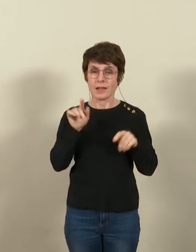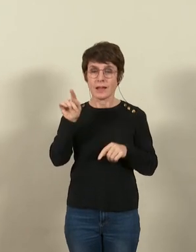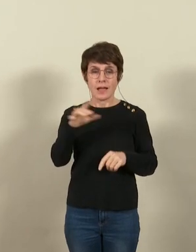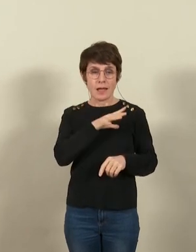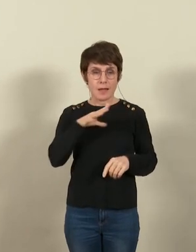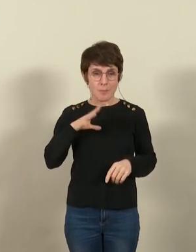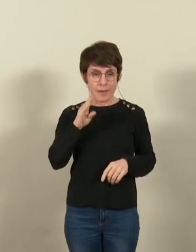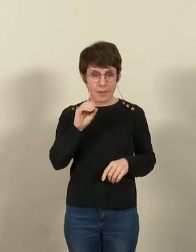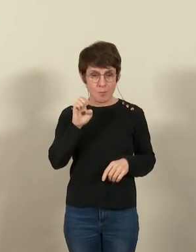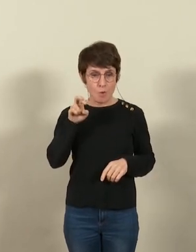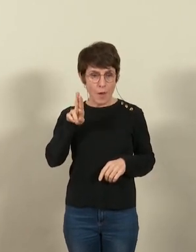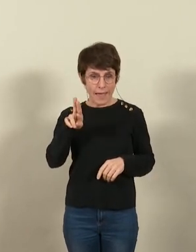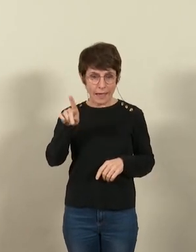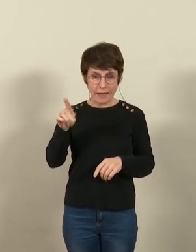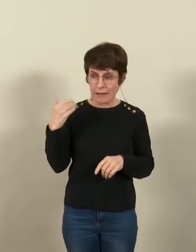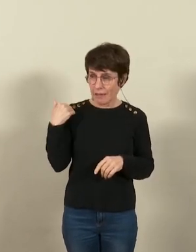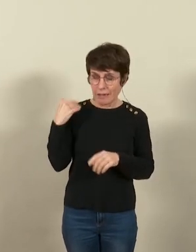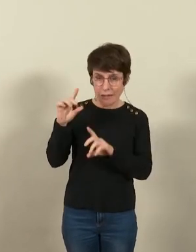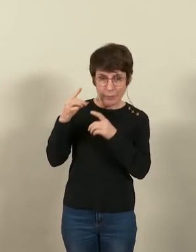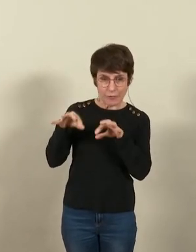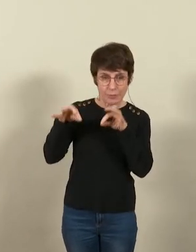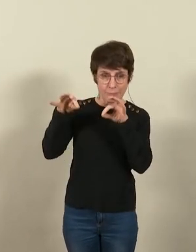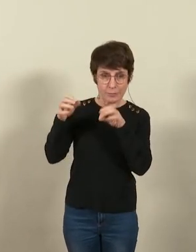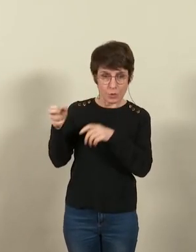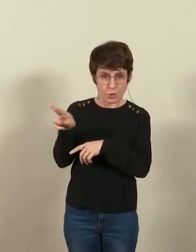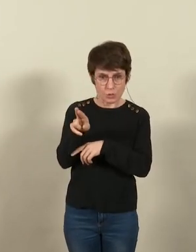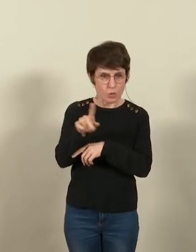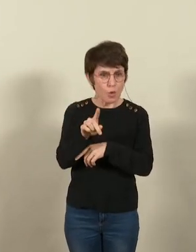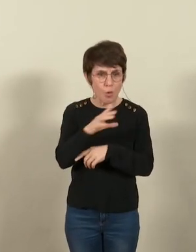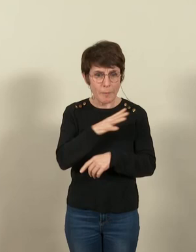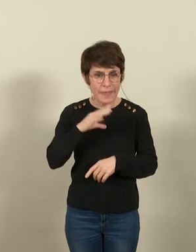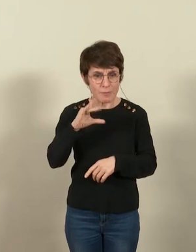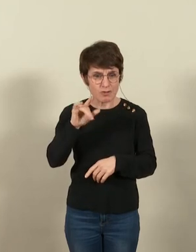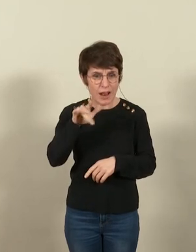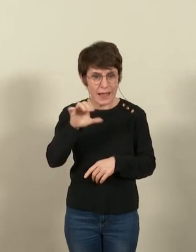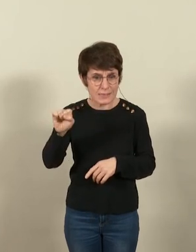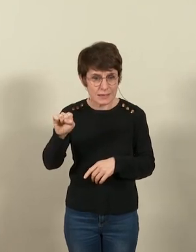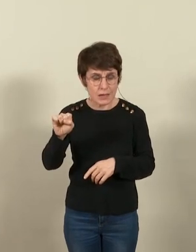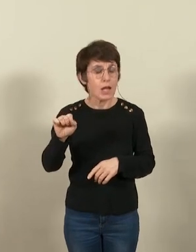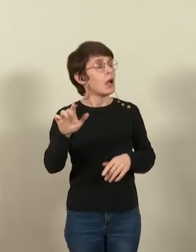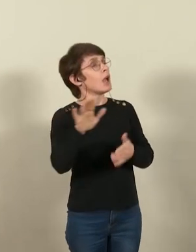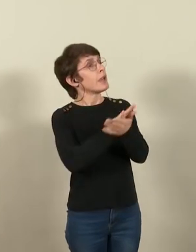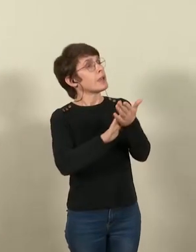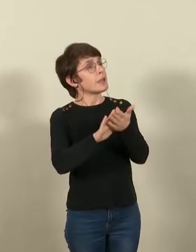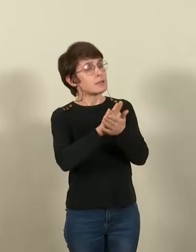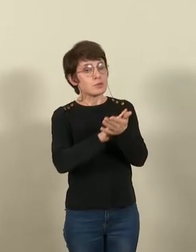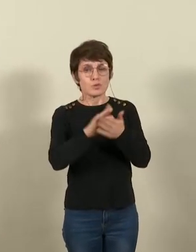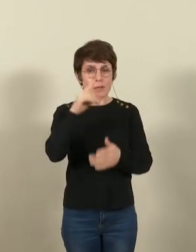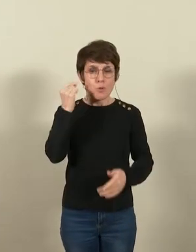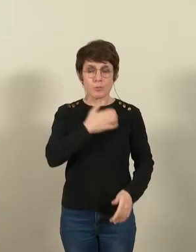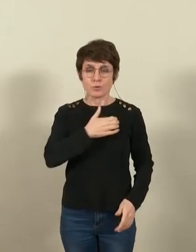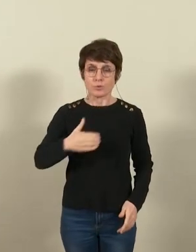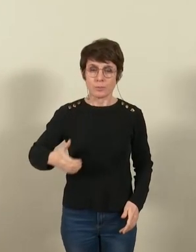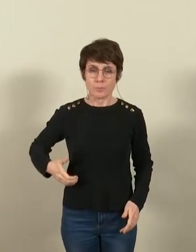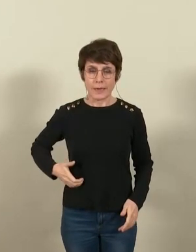Boer plutôt d'ailleurs la suite Madame B madame chalace allez-y excusez-moi monsieur le Maire oui